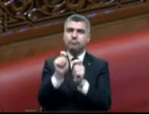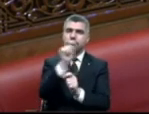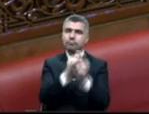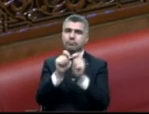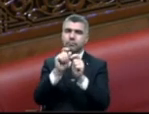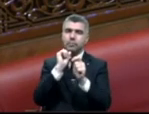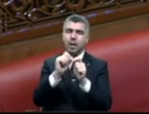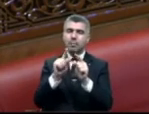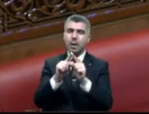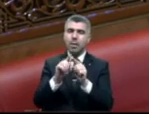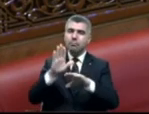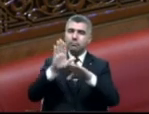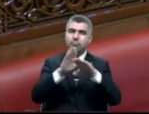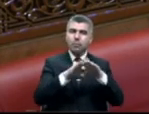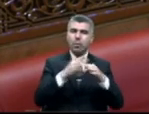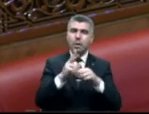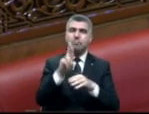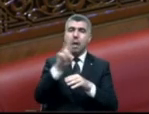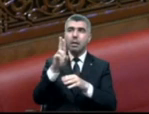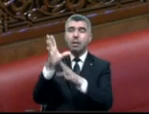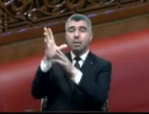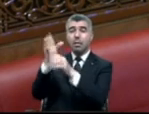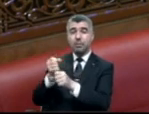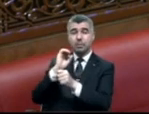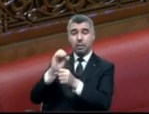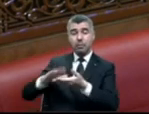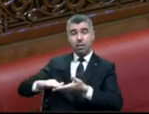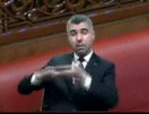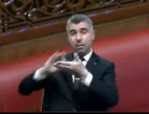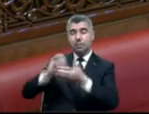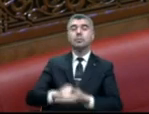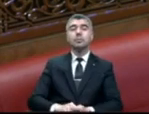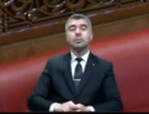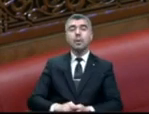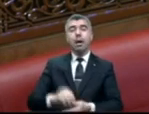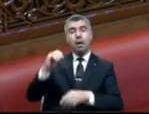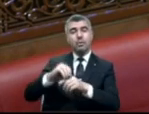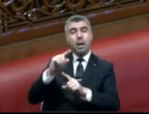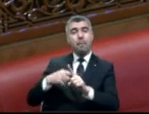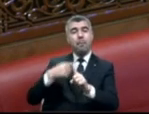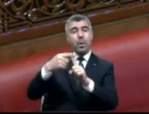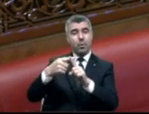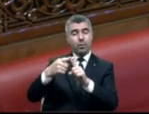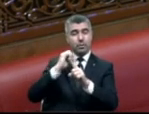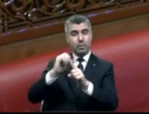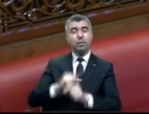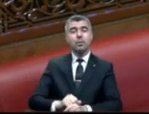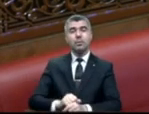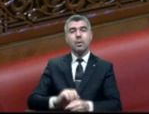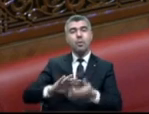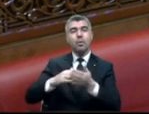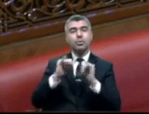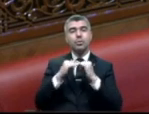مع التوجيهات السامية لصاحب الجلالة الملك محمد السادس نصره الله وأيده، وكذا تعليماته السامية